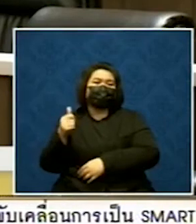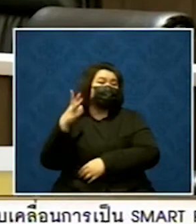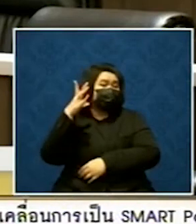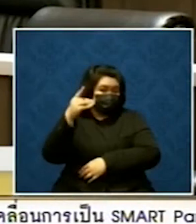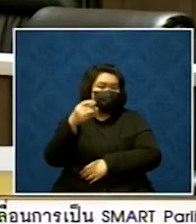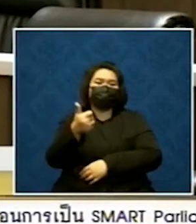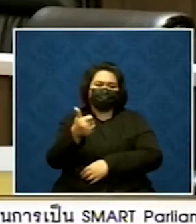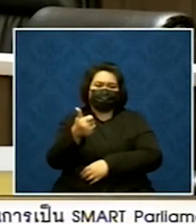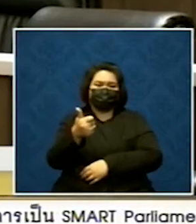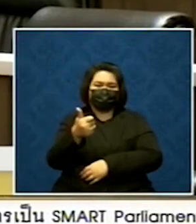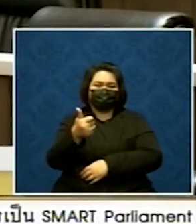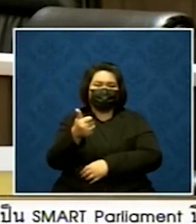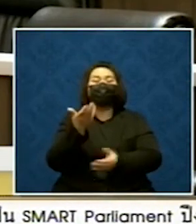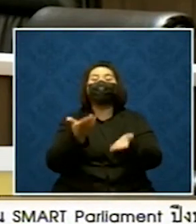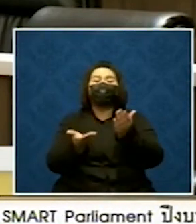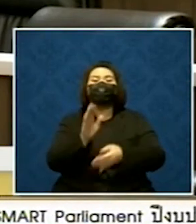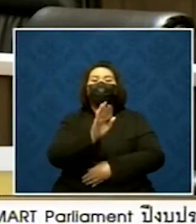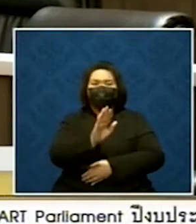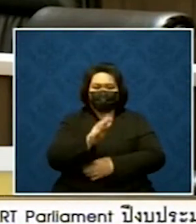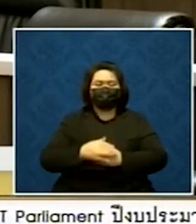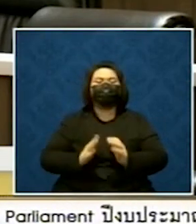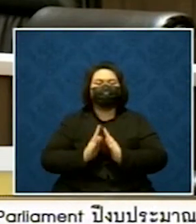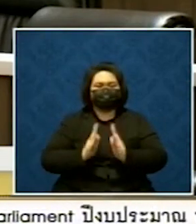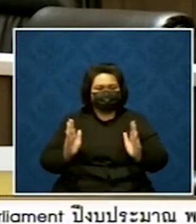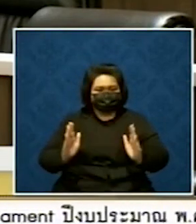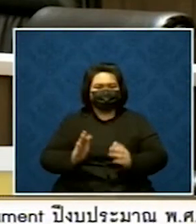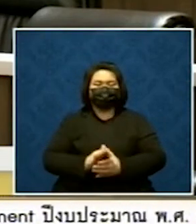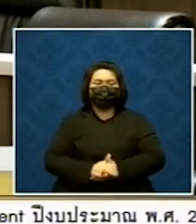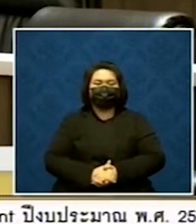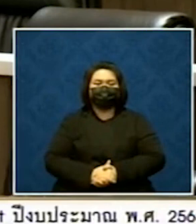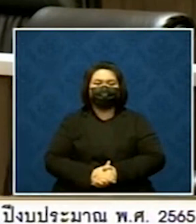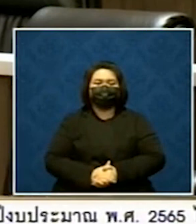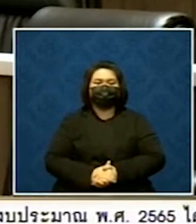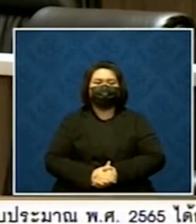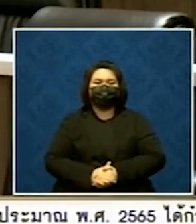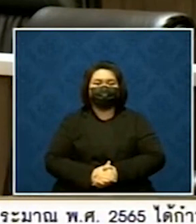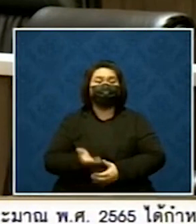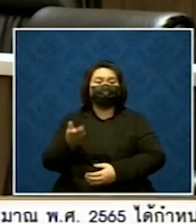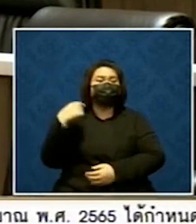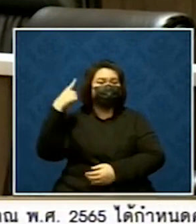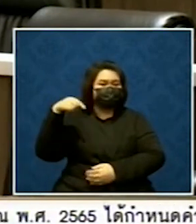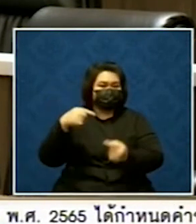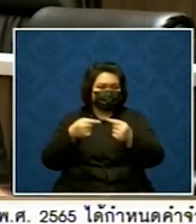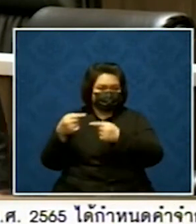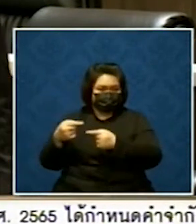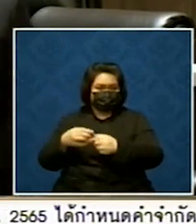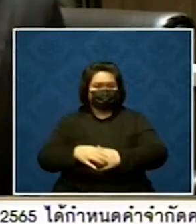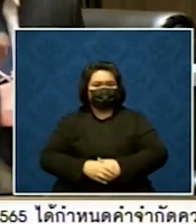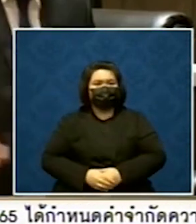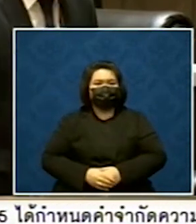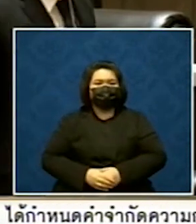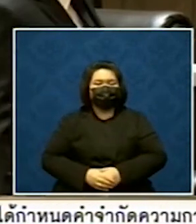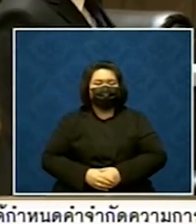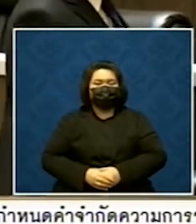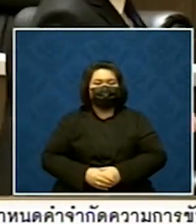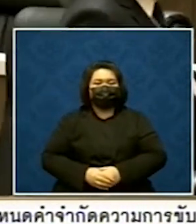จากกรณีที่ทางด้านของนายทีรัดชัย พัธุมาร์ สา ๆ บัชยรายชื่อพักเก้าไกลอภิปรายเก่าหาผลเอก